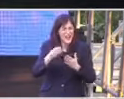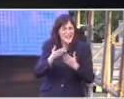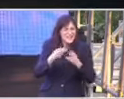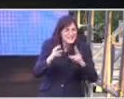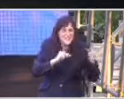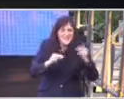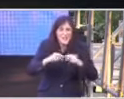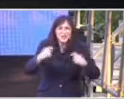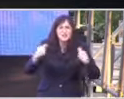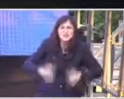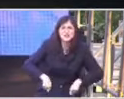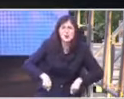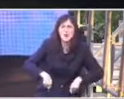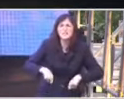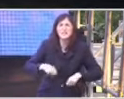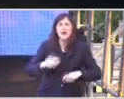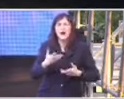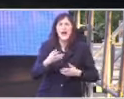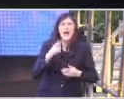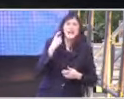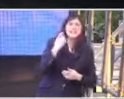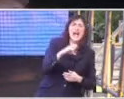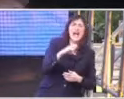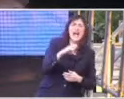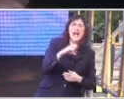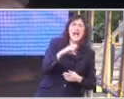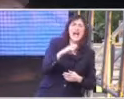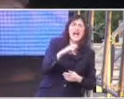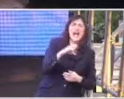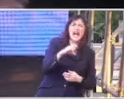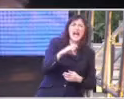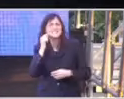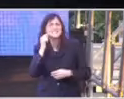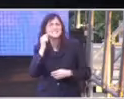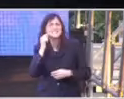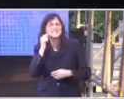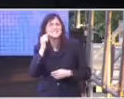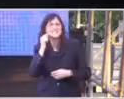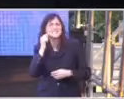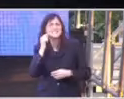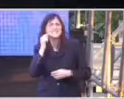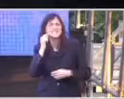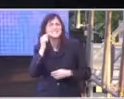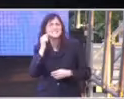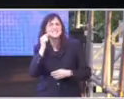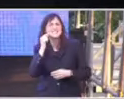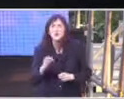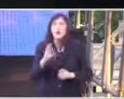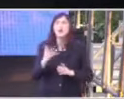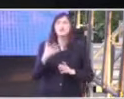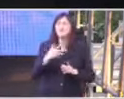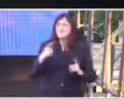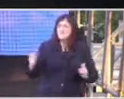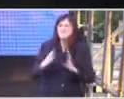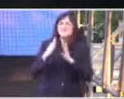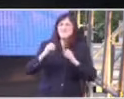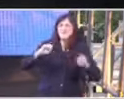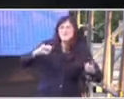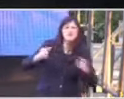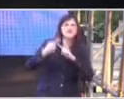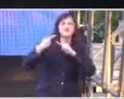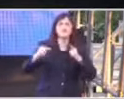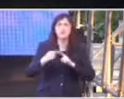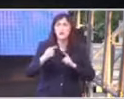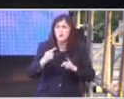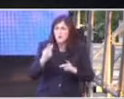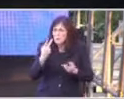Quando verrà fuori il primo momento di scontro E noi siamo stati bravissimi voi ad aspettare che diciamo non avete mai litigato